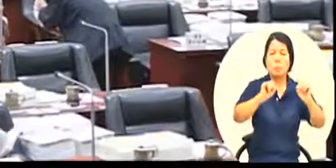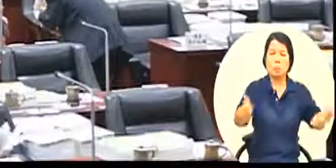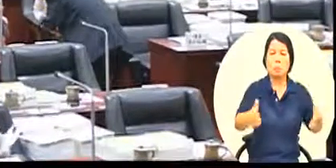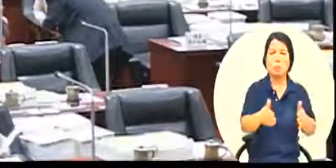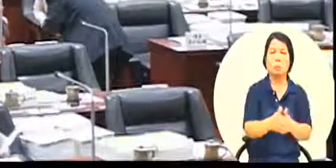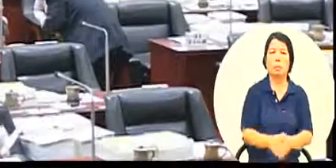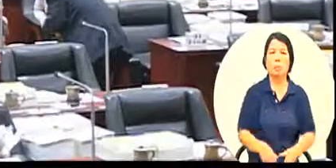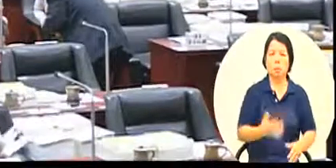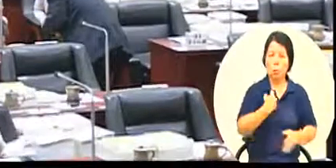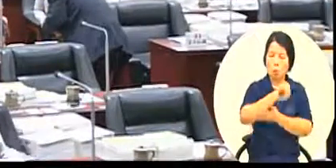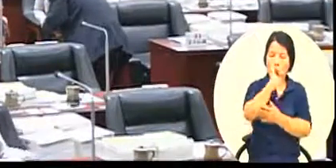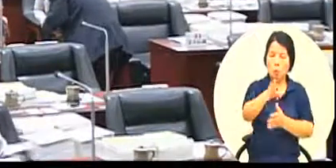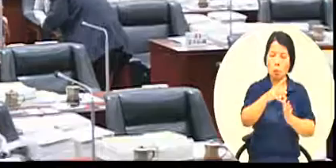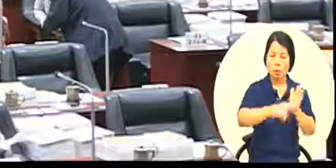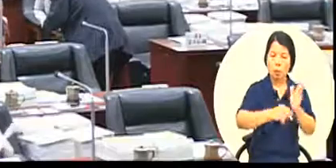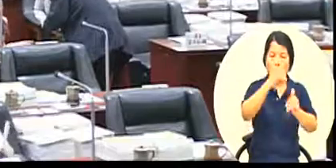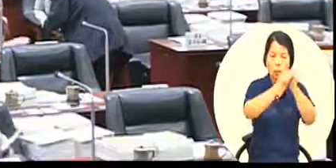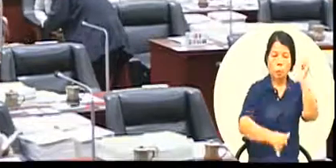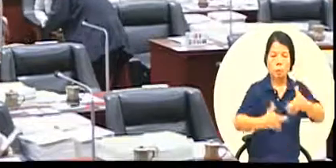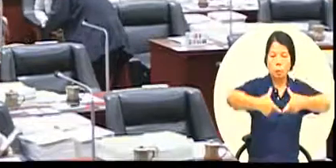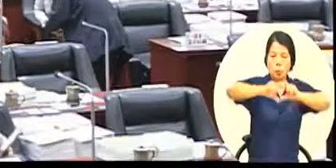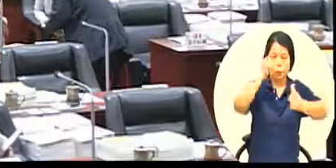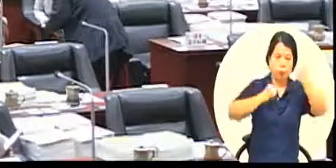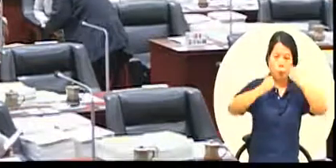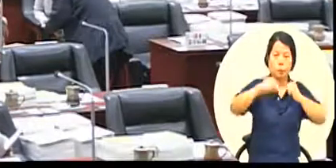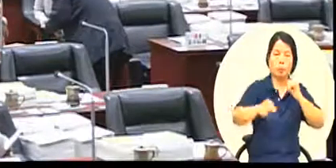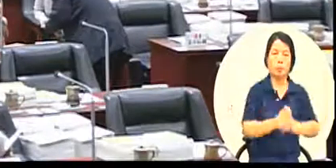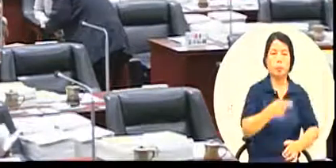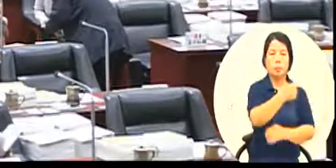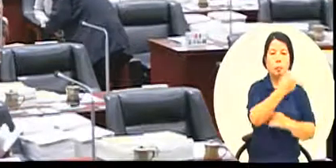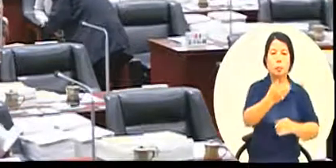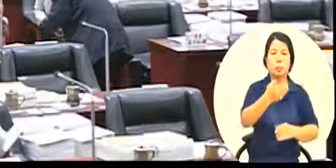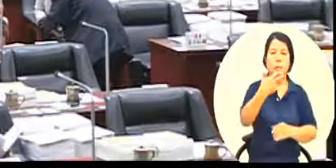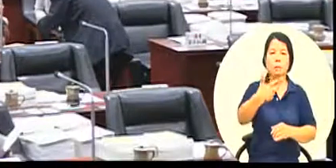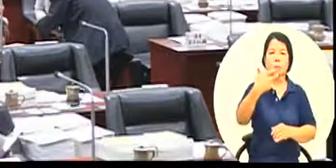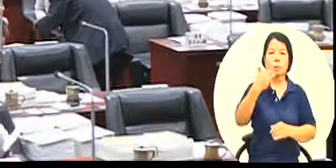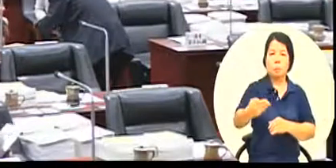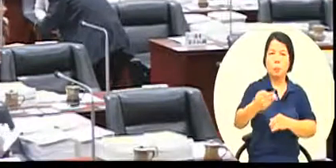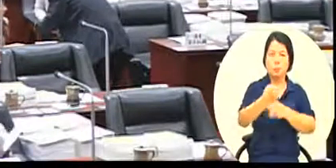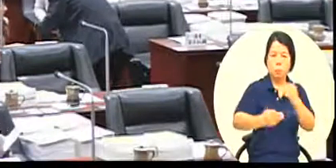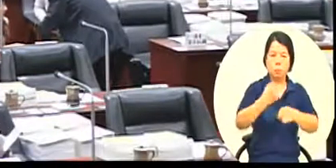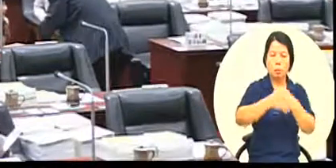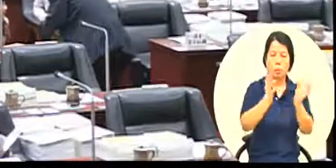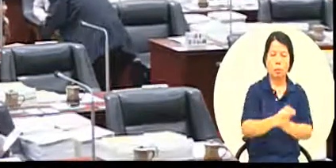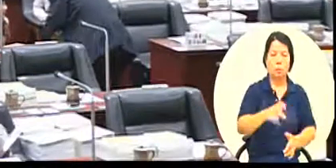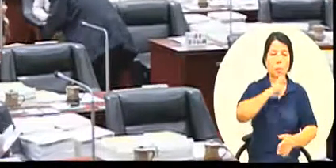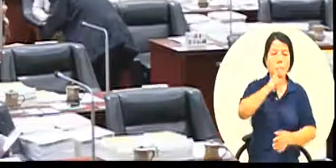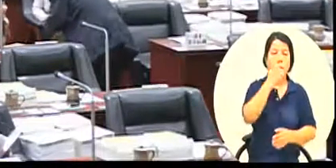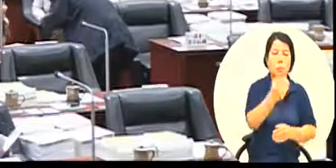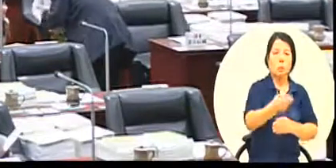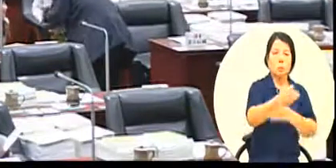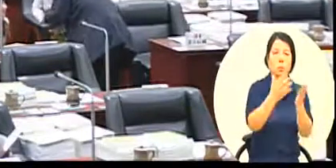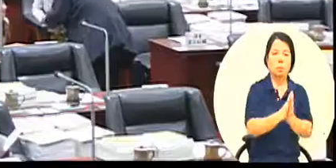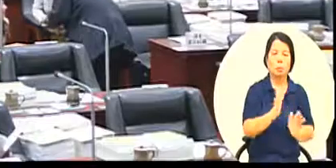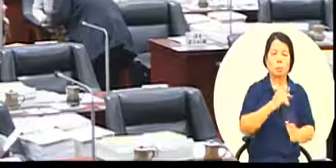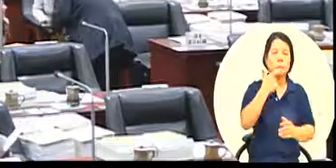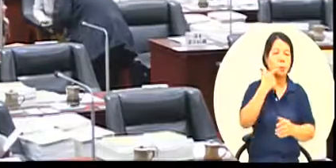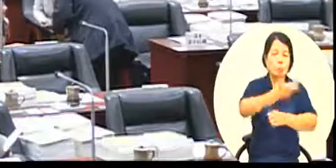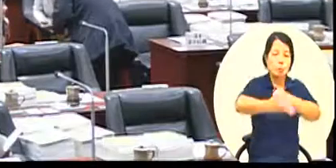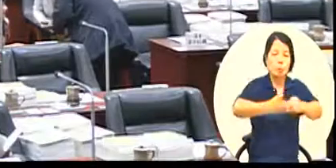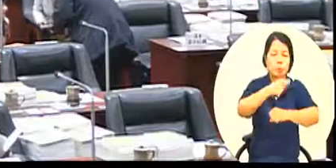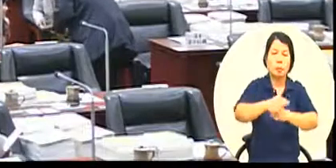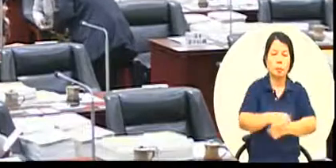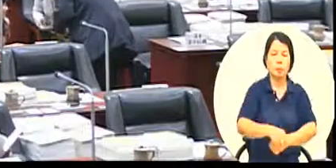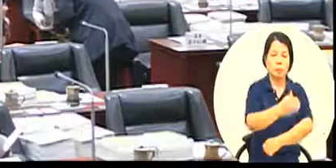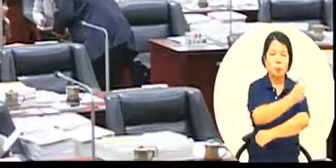同。我跟大家做一个历史的回顾，在1979年29岁的美丽岛受刑人陈